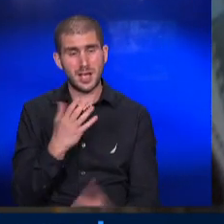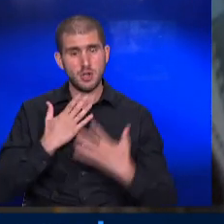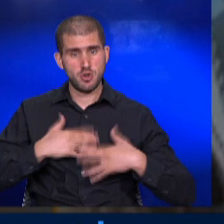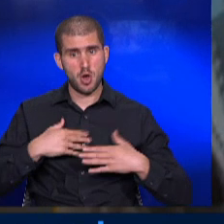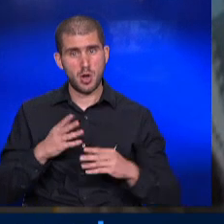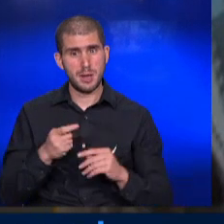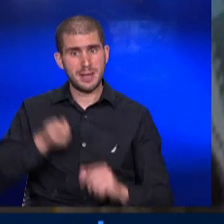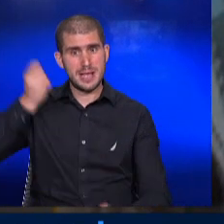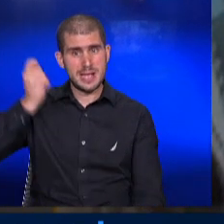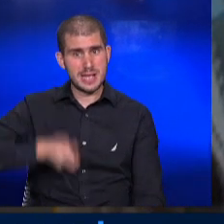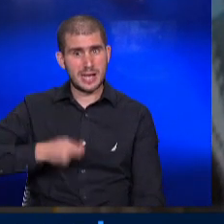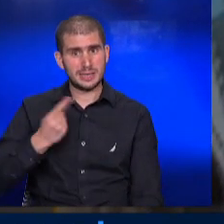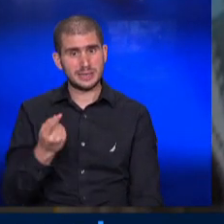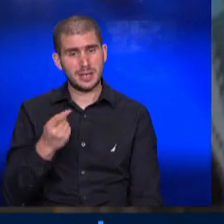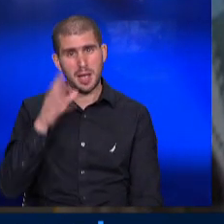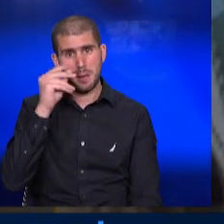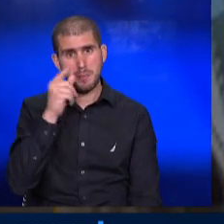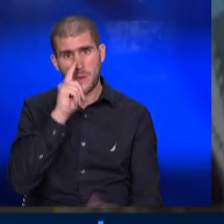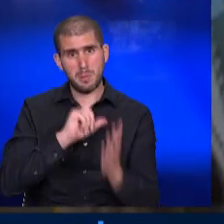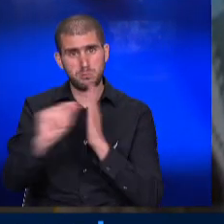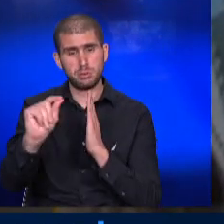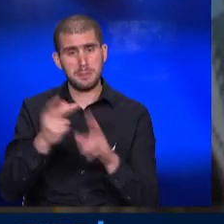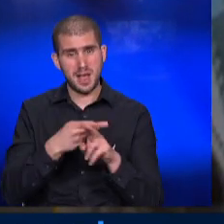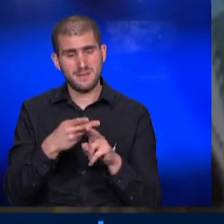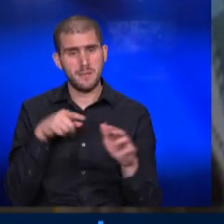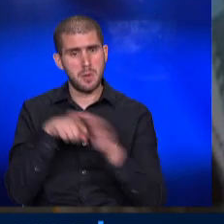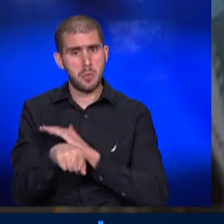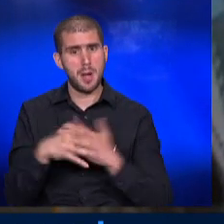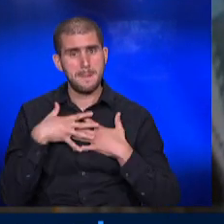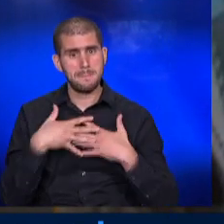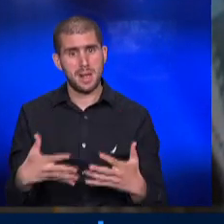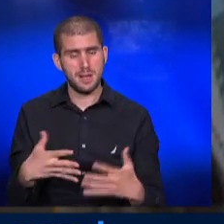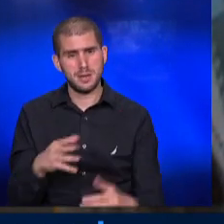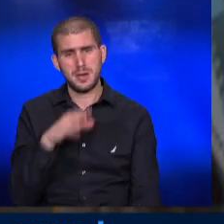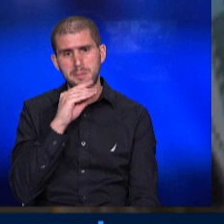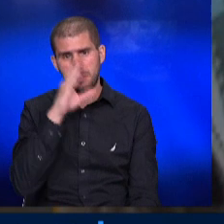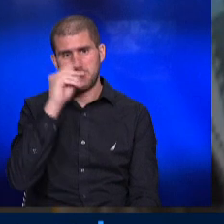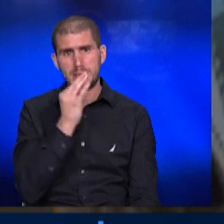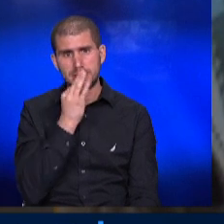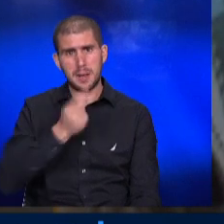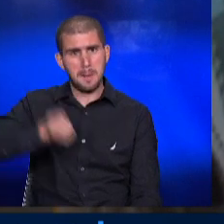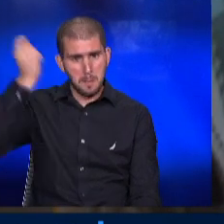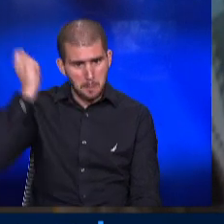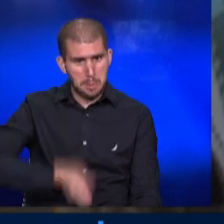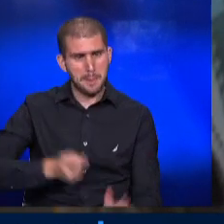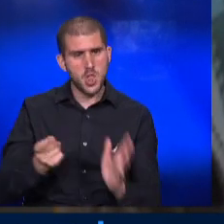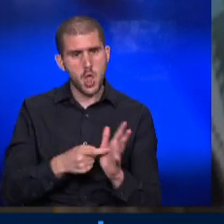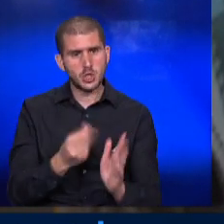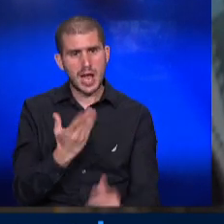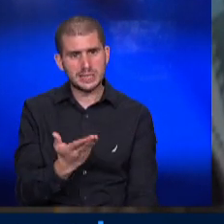וחמוש בגרזן. הלקוח עוזב את הקפה ונמלט בבהלה. אז הנער הצעיר מכה בגרזן, דורש את